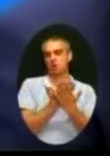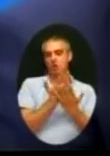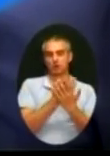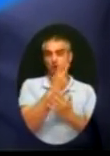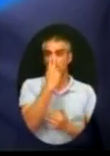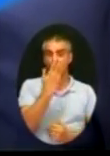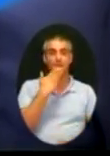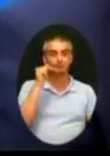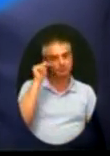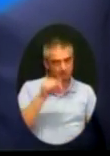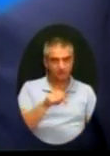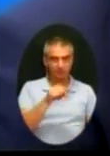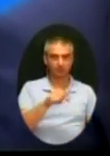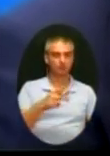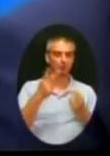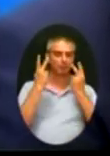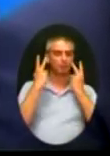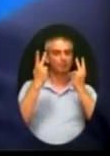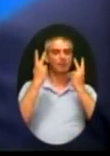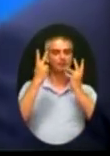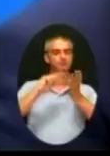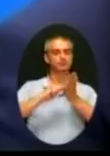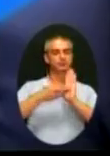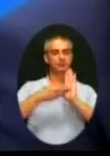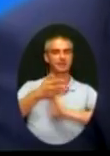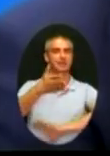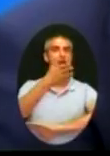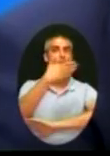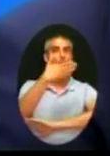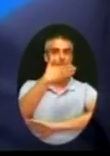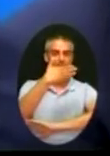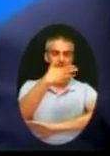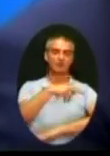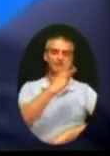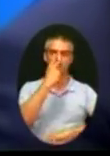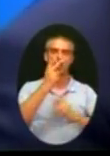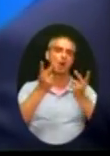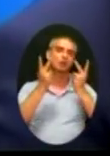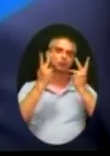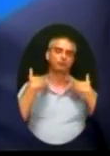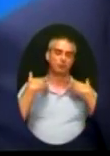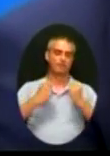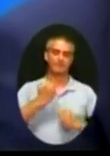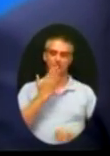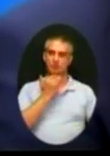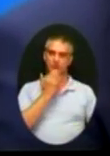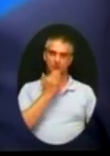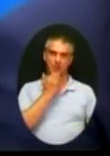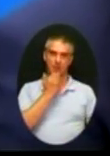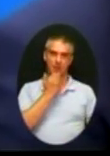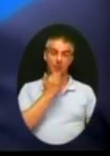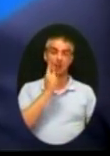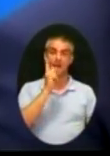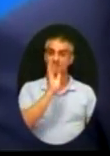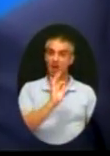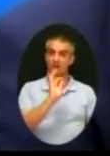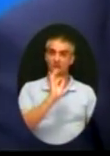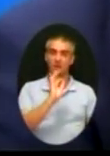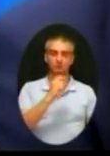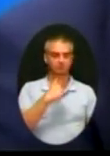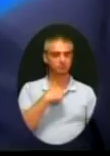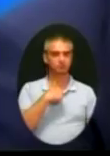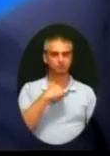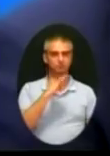רואה בישראל נכס אסטרטגי לאומי ורואה חשיבות בביטחון ישראל. יחד עם זה,